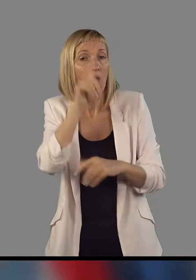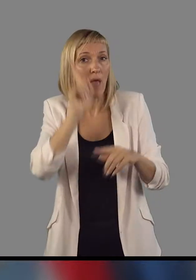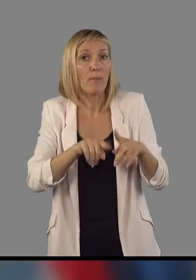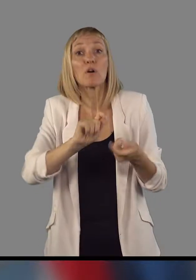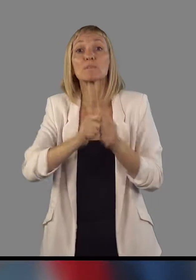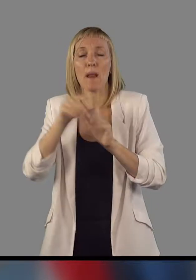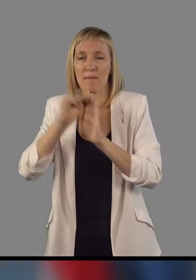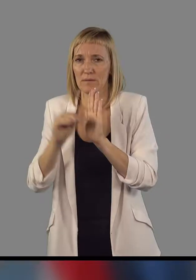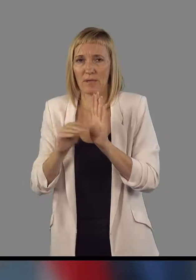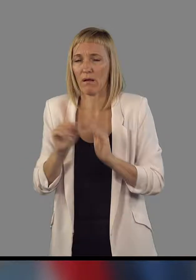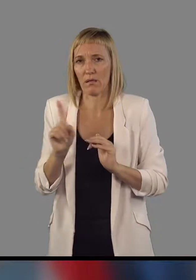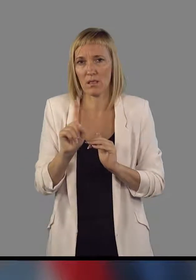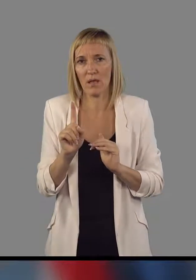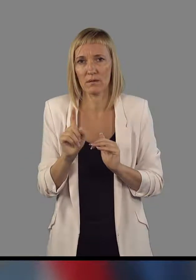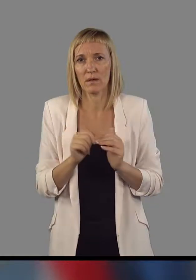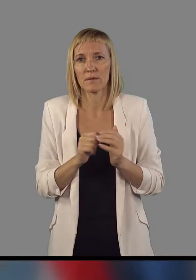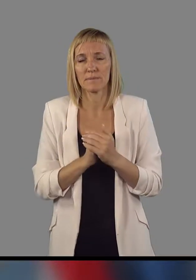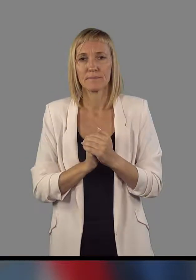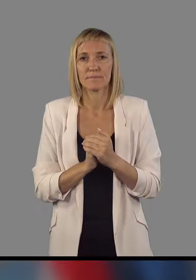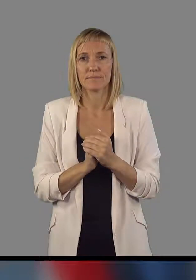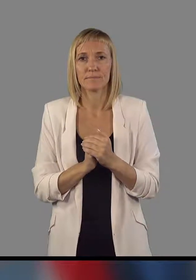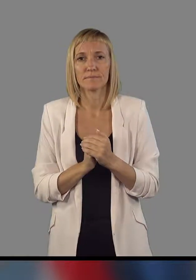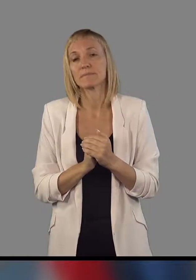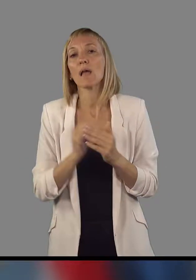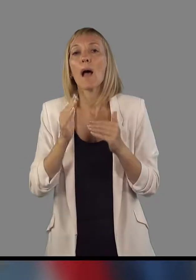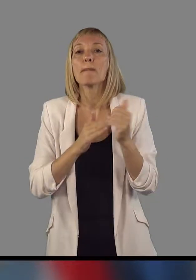graditi zakonodajo ali pa spreminjati zakonodajo.